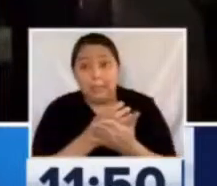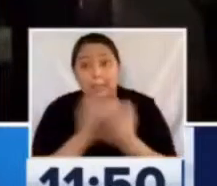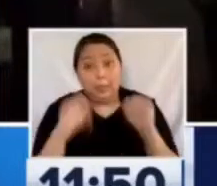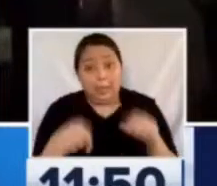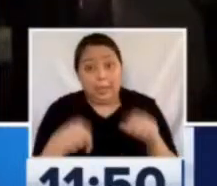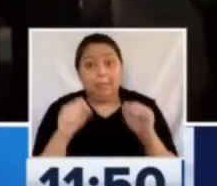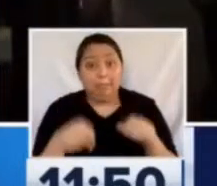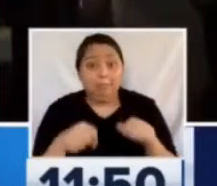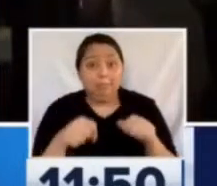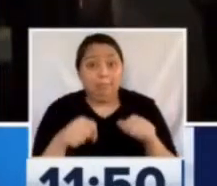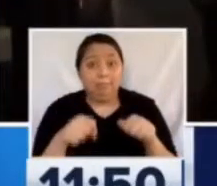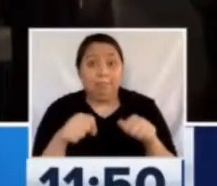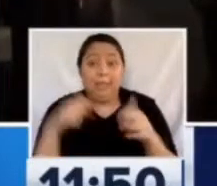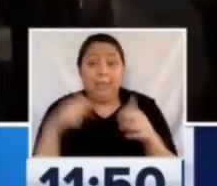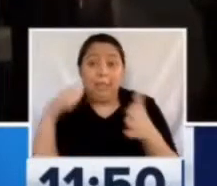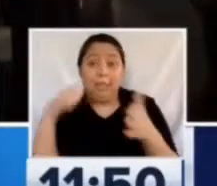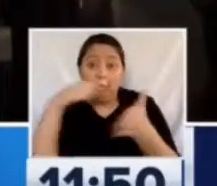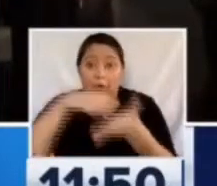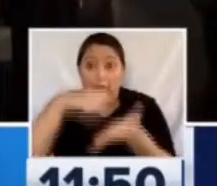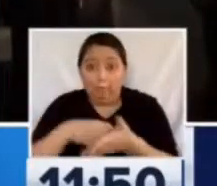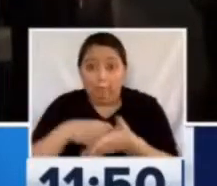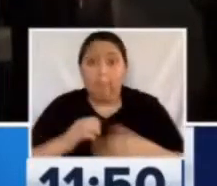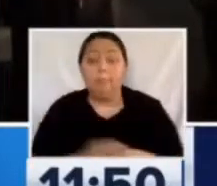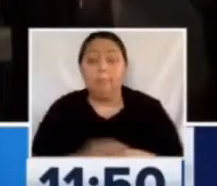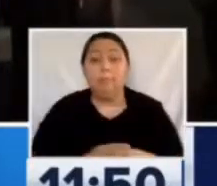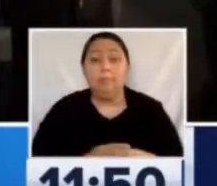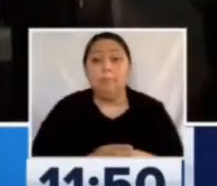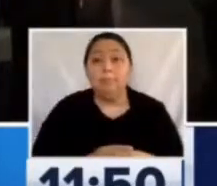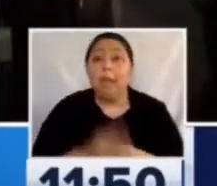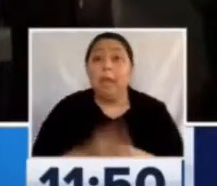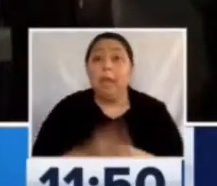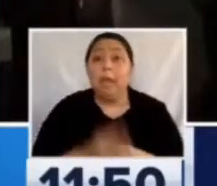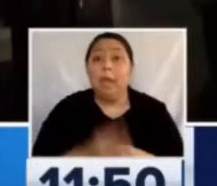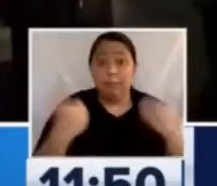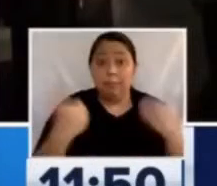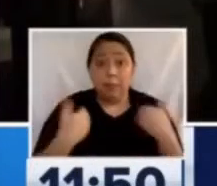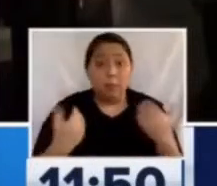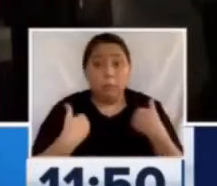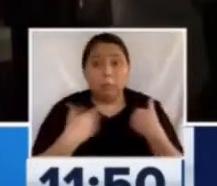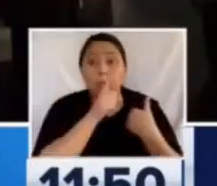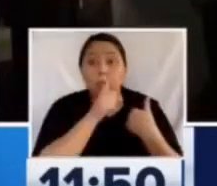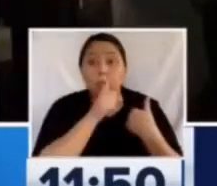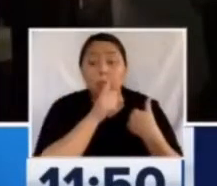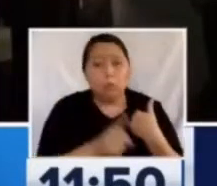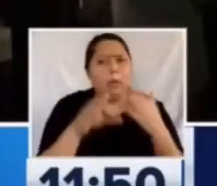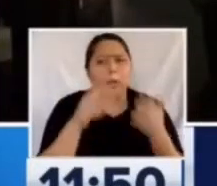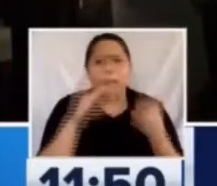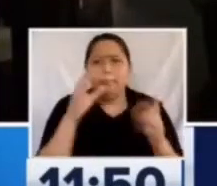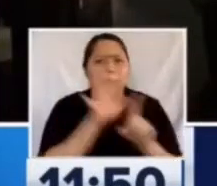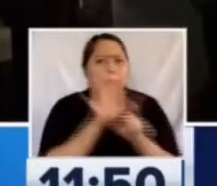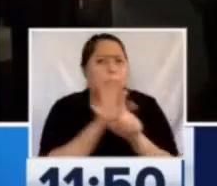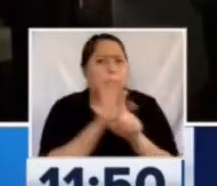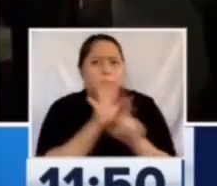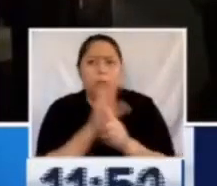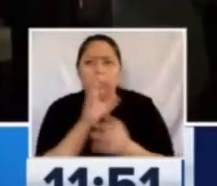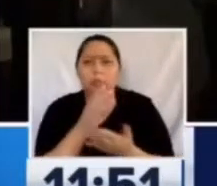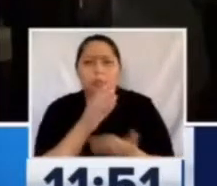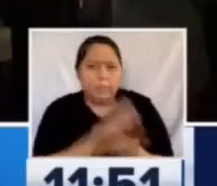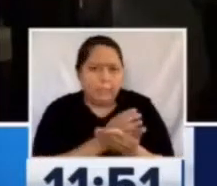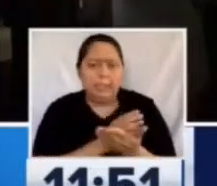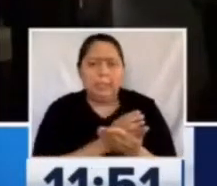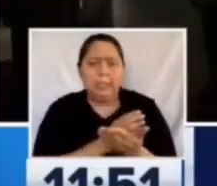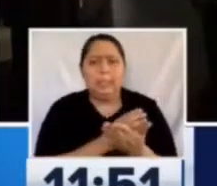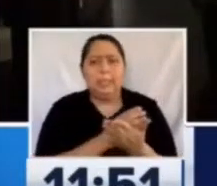Alan Timbayan ng Embassy of the Philippines dyan po sa Qatar. Magandang tanghali po sa inyo, Ambassador.